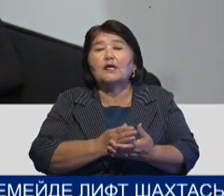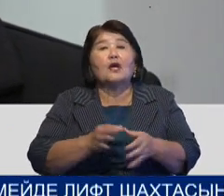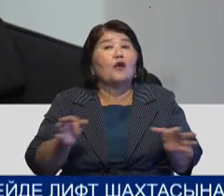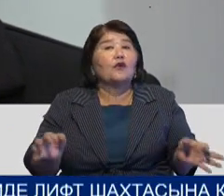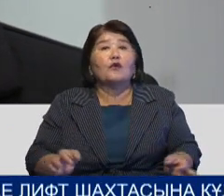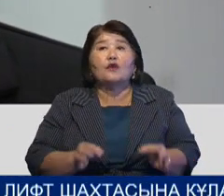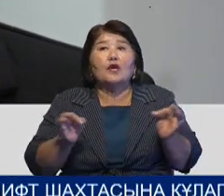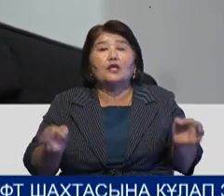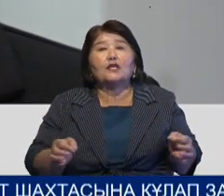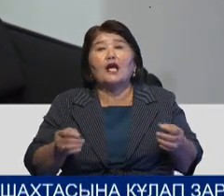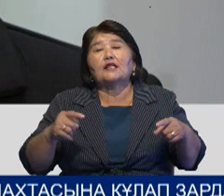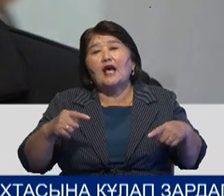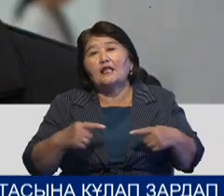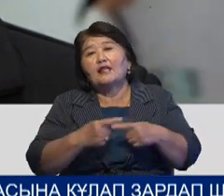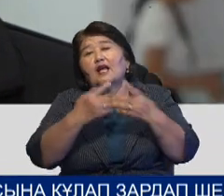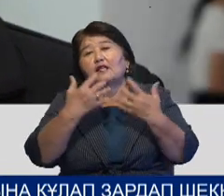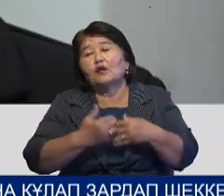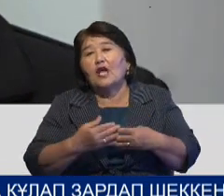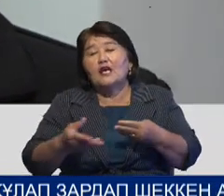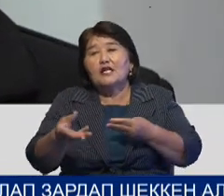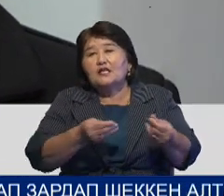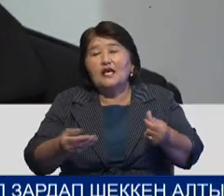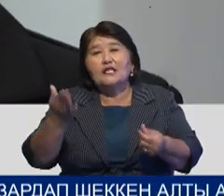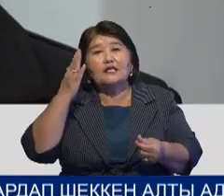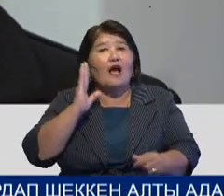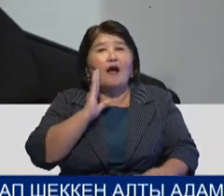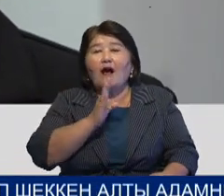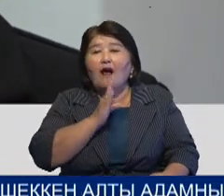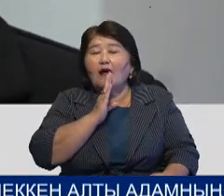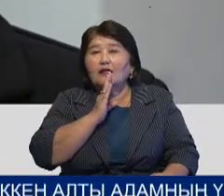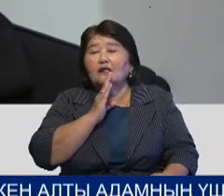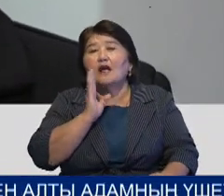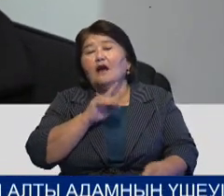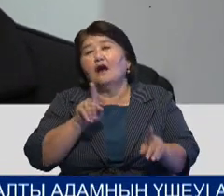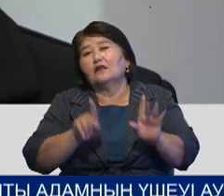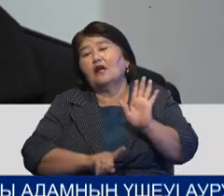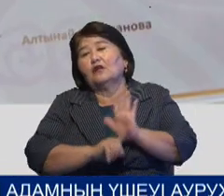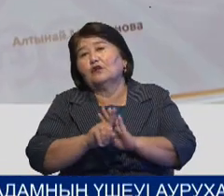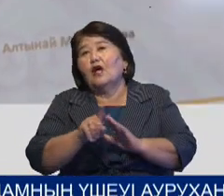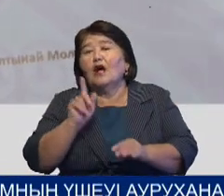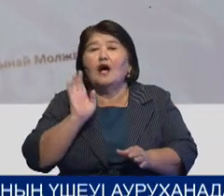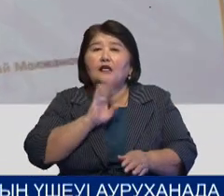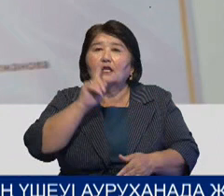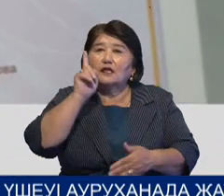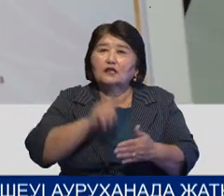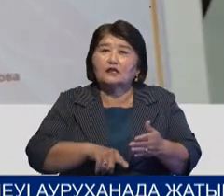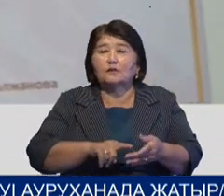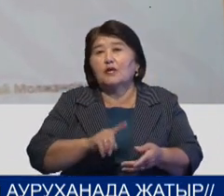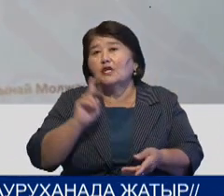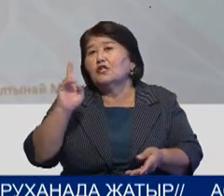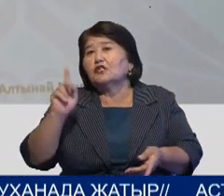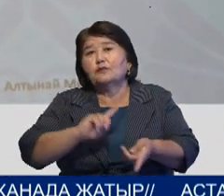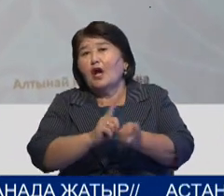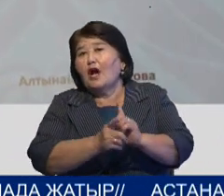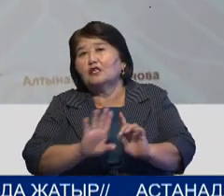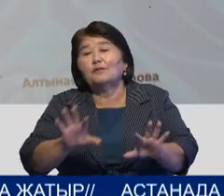ешқандай технология, ешқандай жасанды интеллект ананың жылуын, ананың сезімін шынайы алмастыра алмайтын